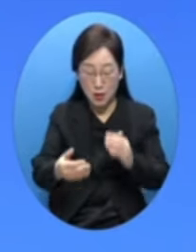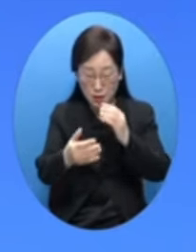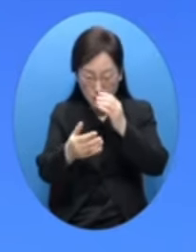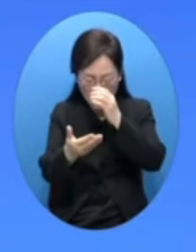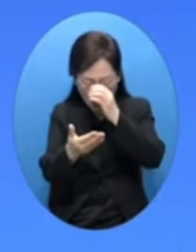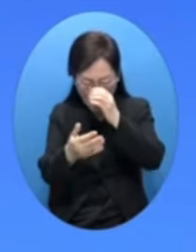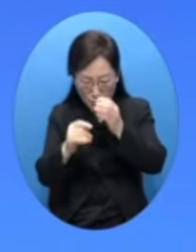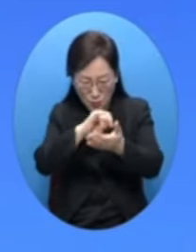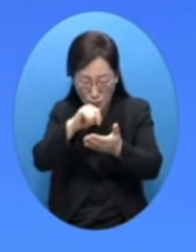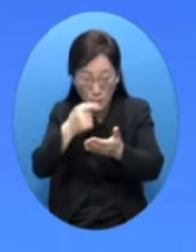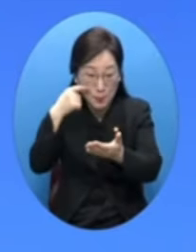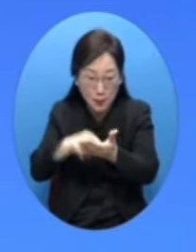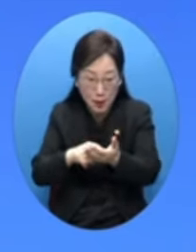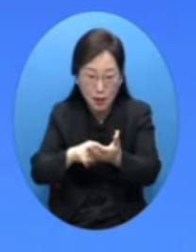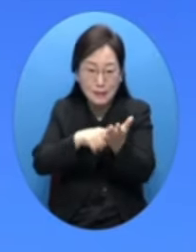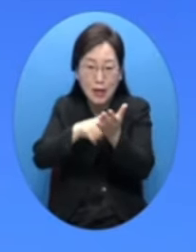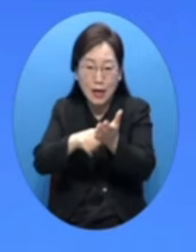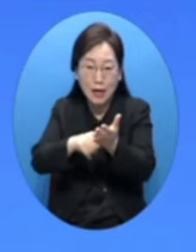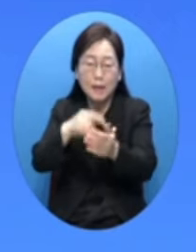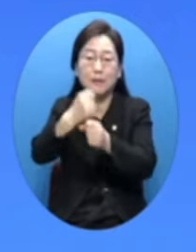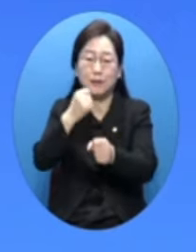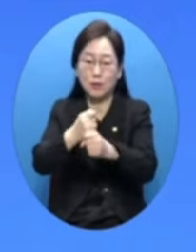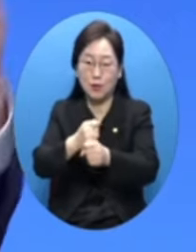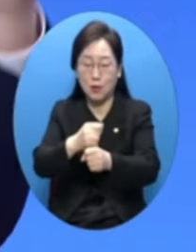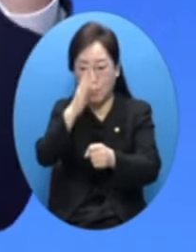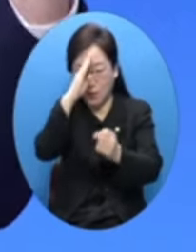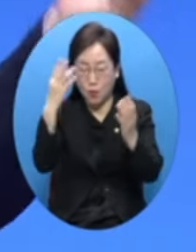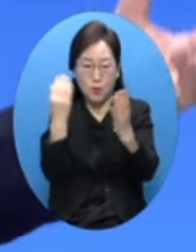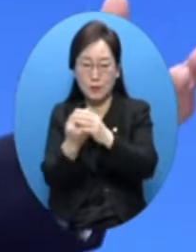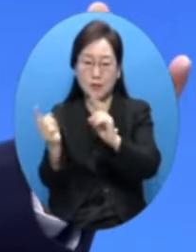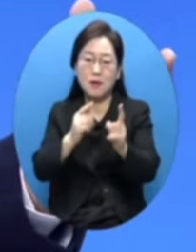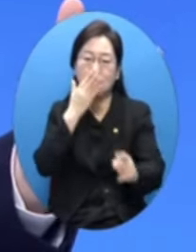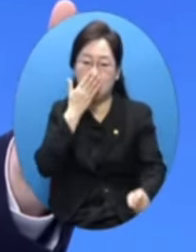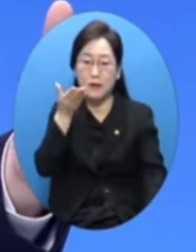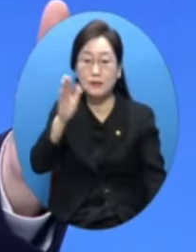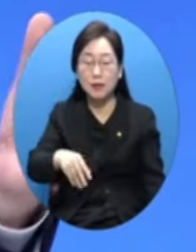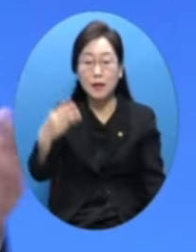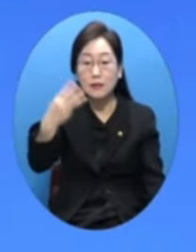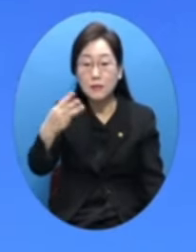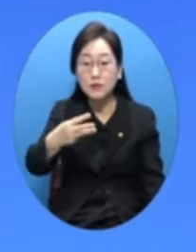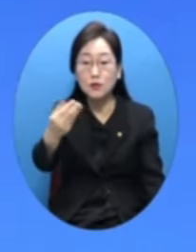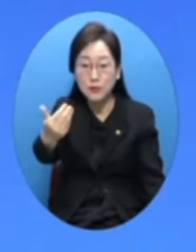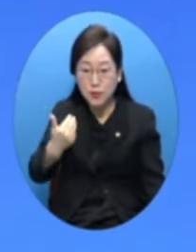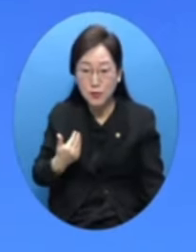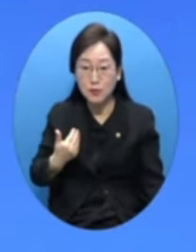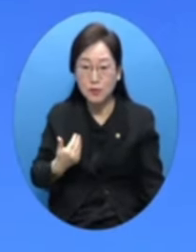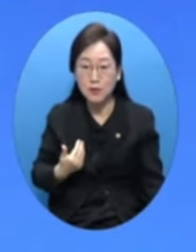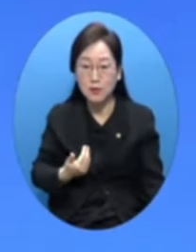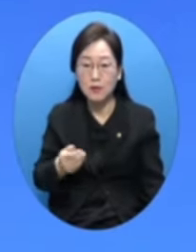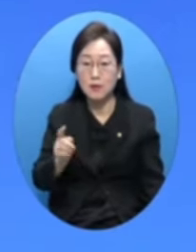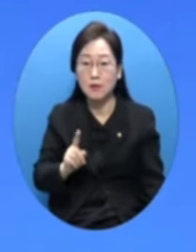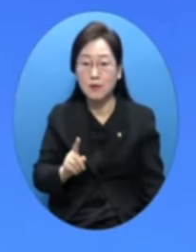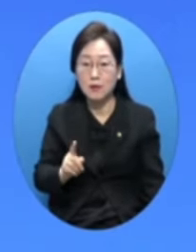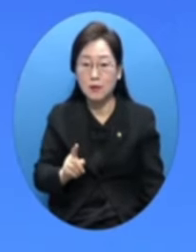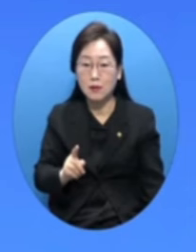지금은 이 병을 완치할 수 있습니다만은 3000년 전에는 입에 걸리면